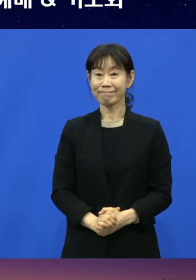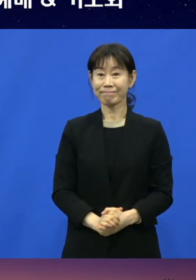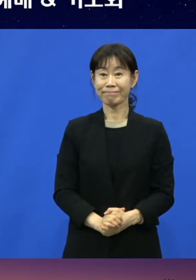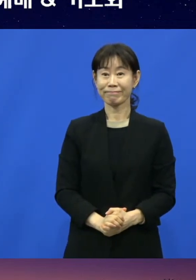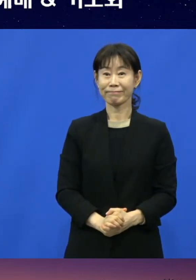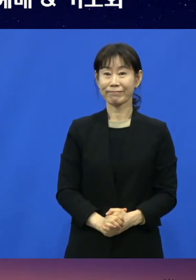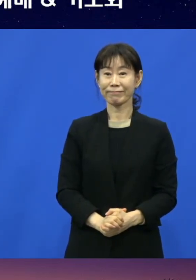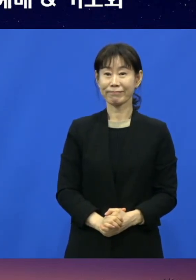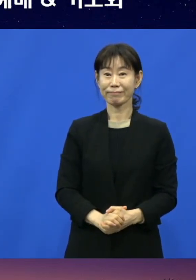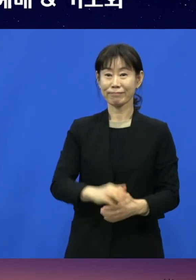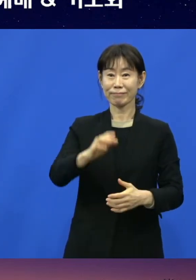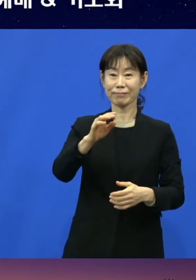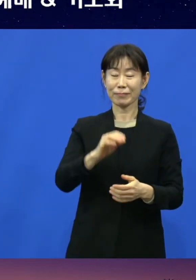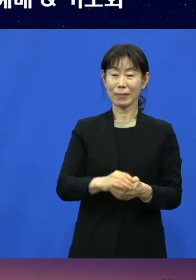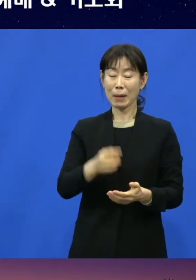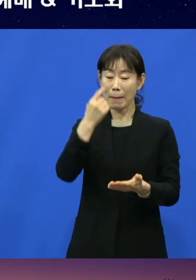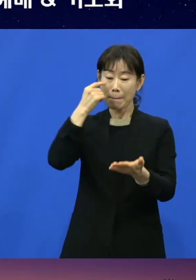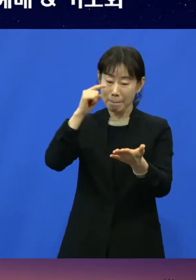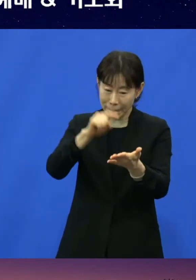발견의 원리.